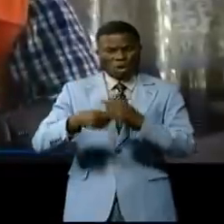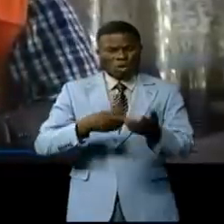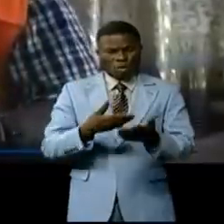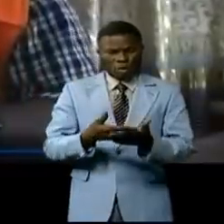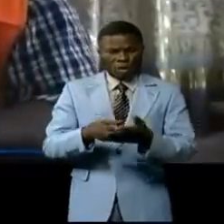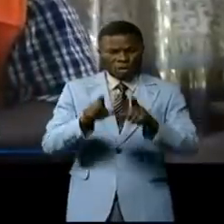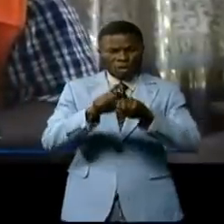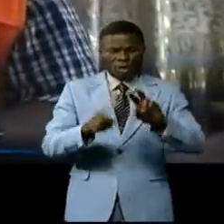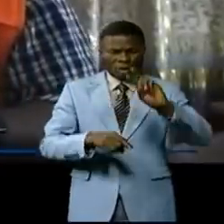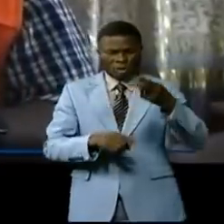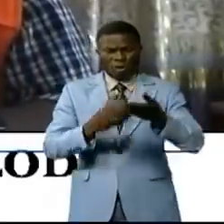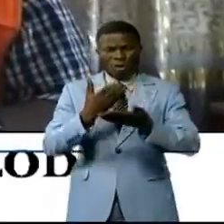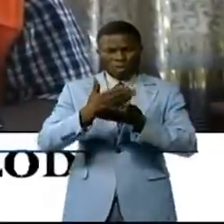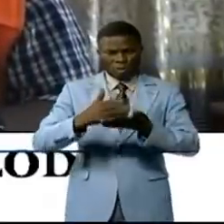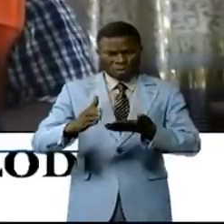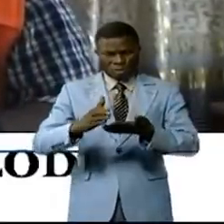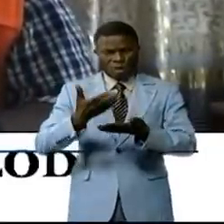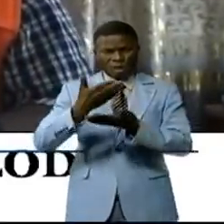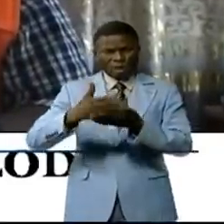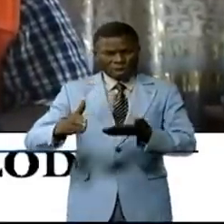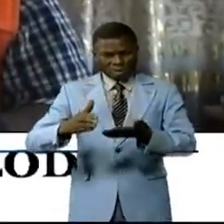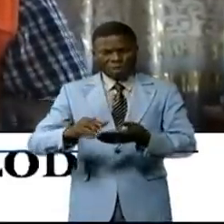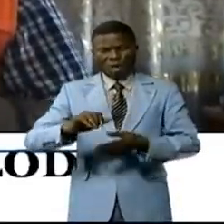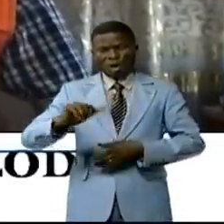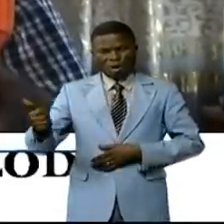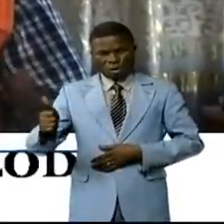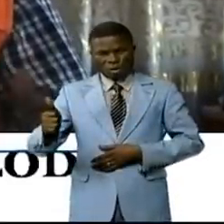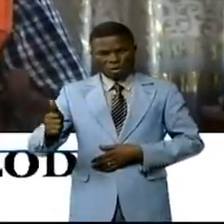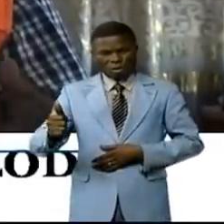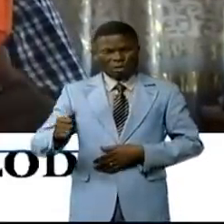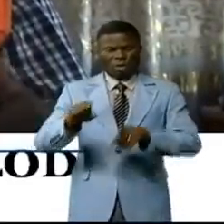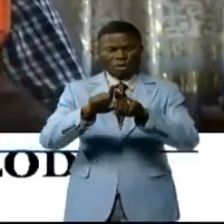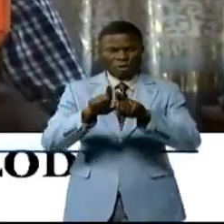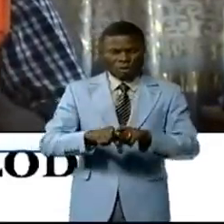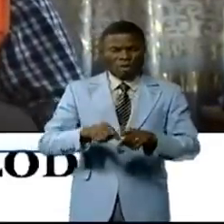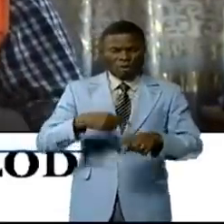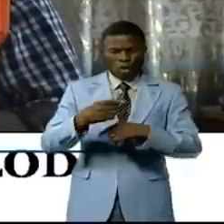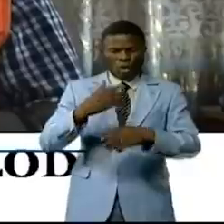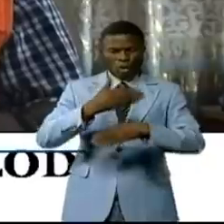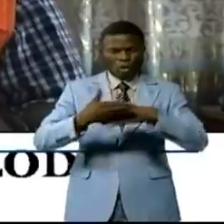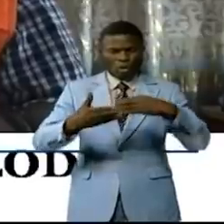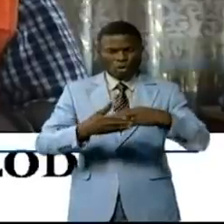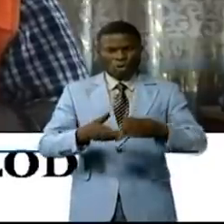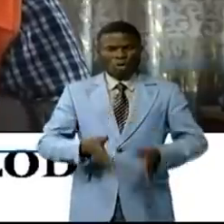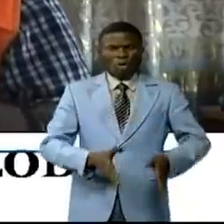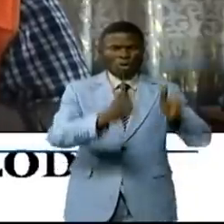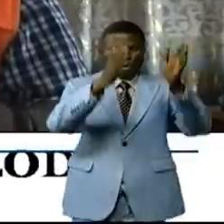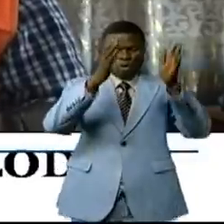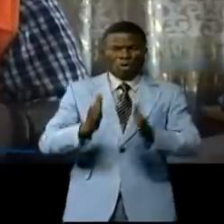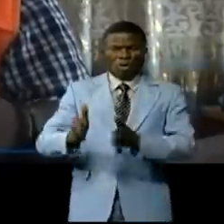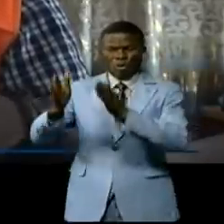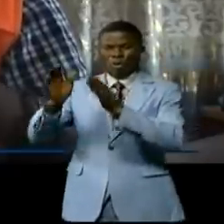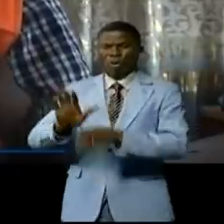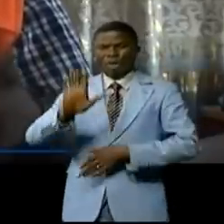et la deuxième phase, la partie volée route. Et côté ouvrage d'art, nous allons construire 5 dallos. Après les 5 dallos,